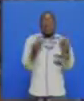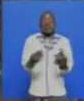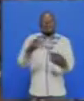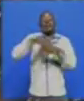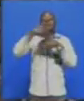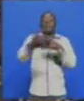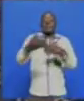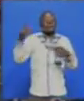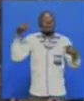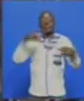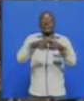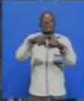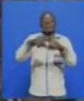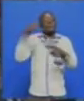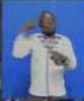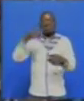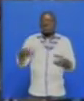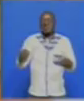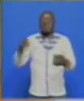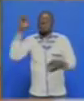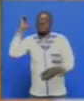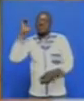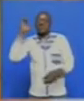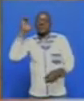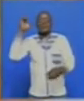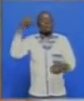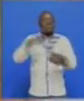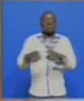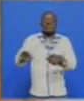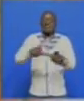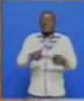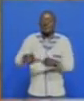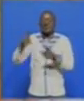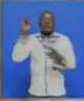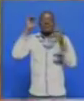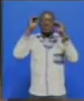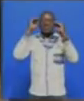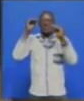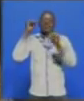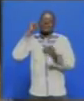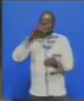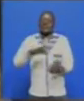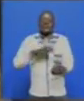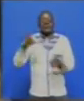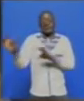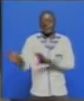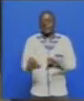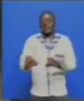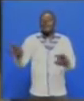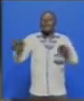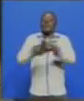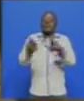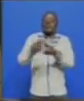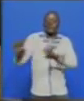cette journée, des panels sur les obstacles liés à l'éducation des filles ont été animés, mais aussi des